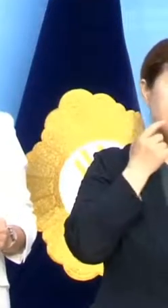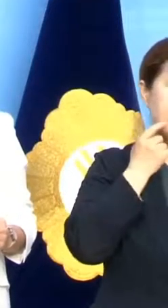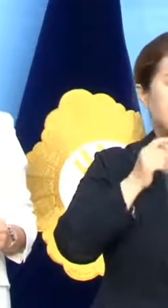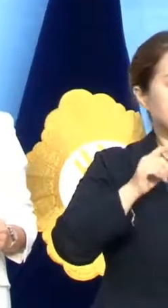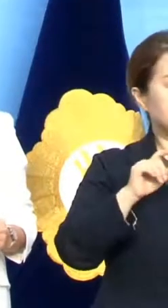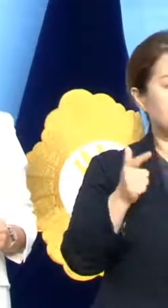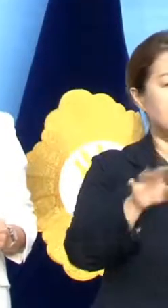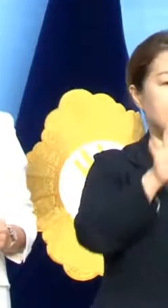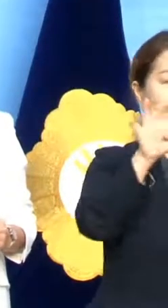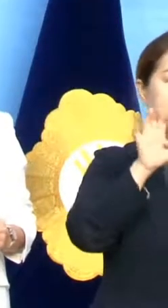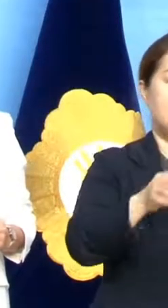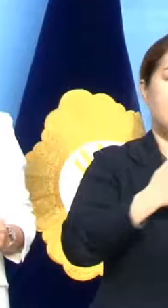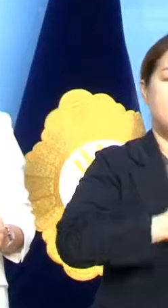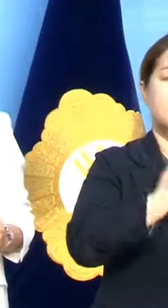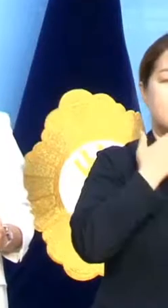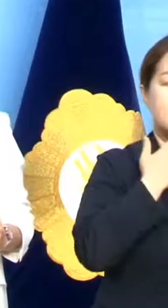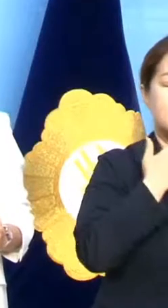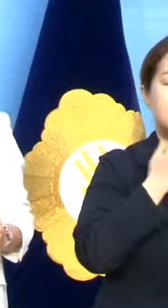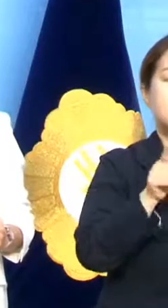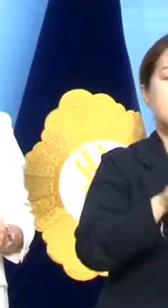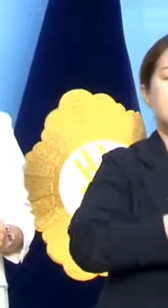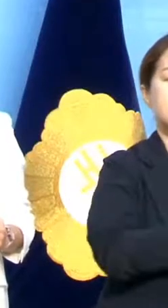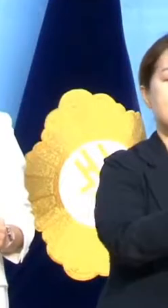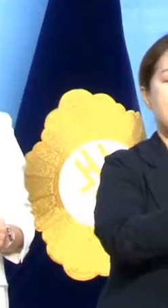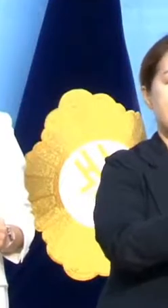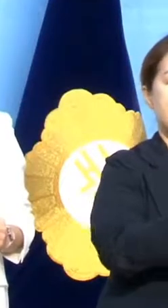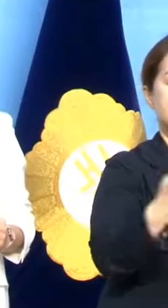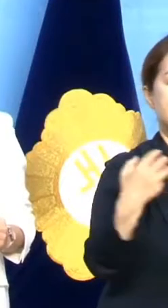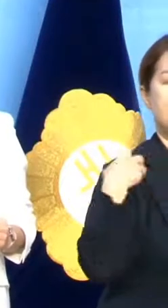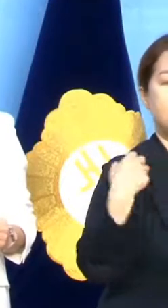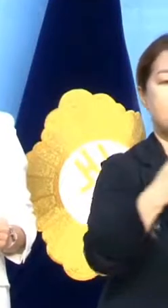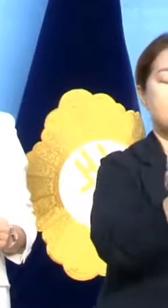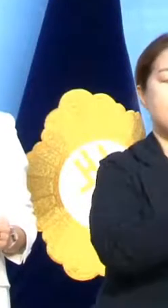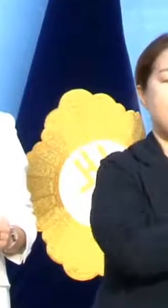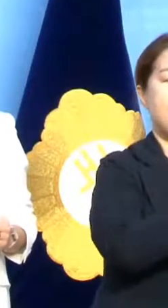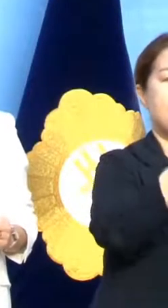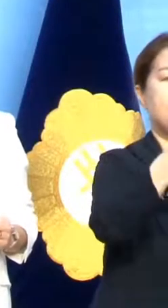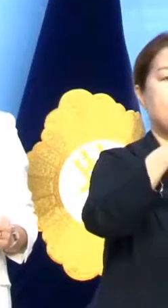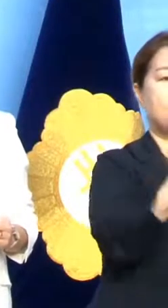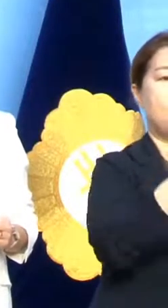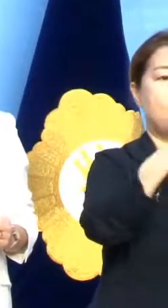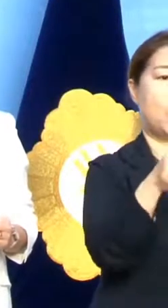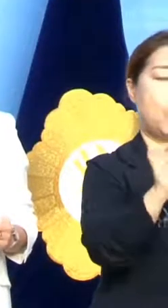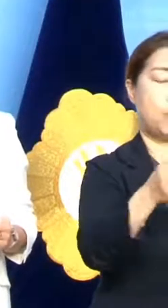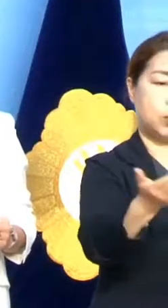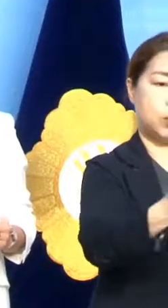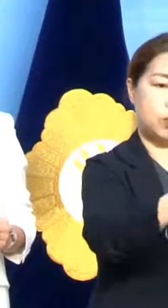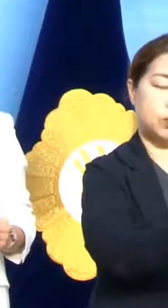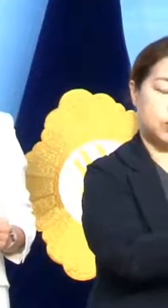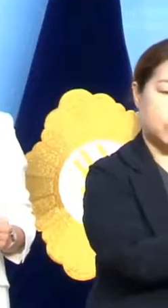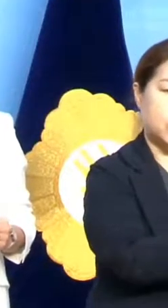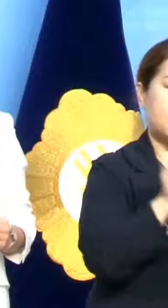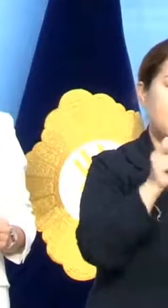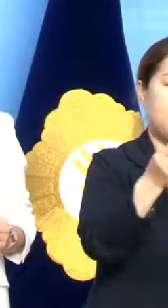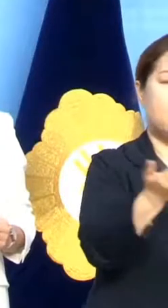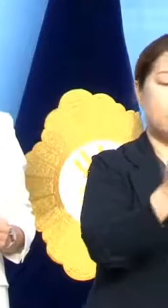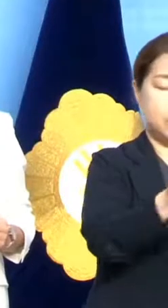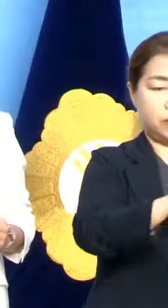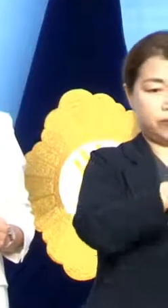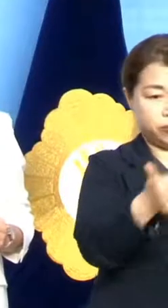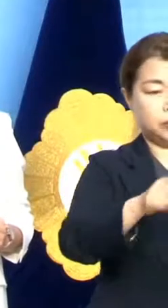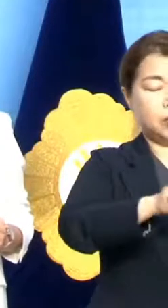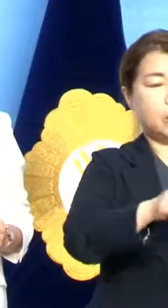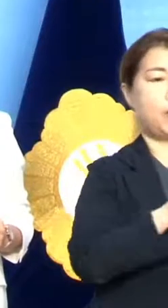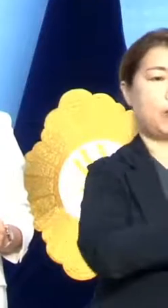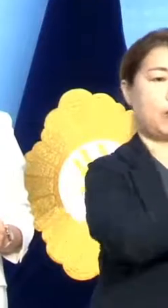만들어 버렸습니다 이는 주무부서인 노동부가 택배 노동자 들의 어 사망 사고를 보고 조차 하지 않았 께